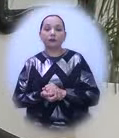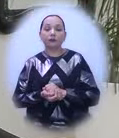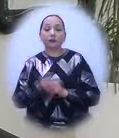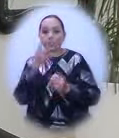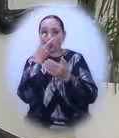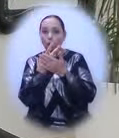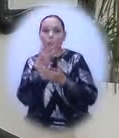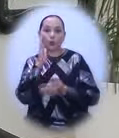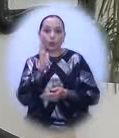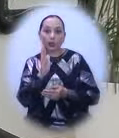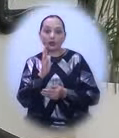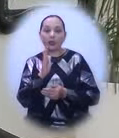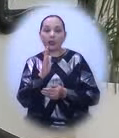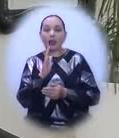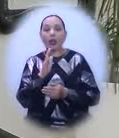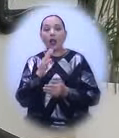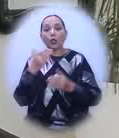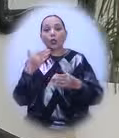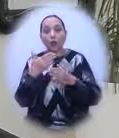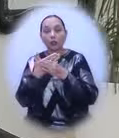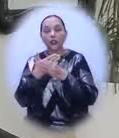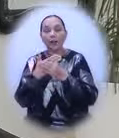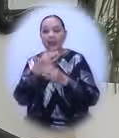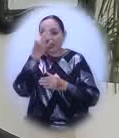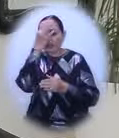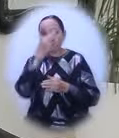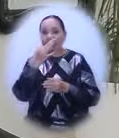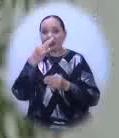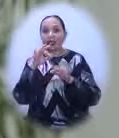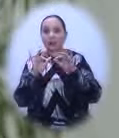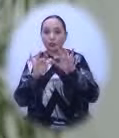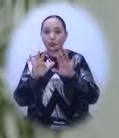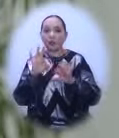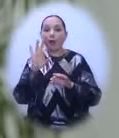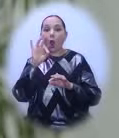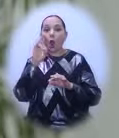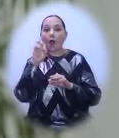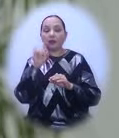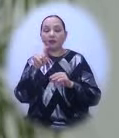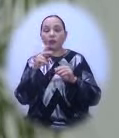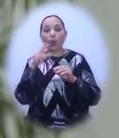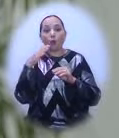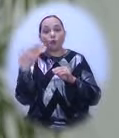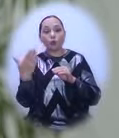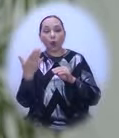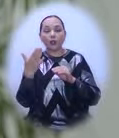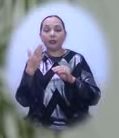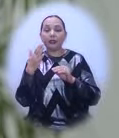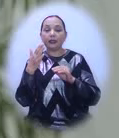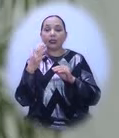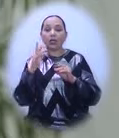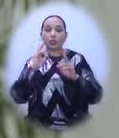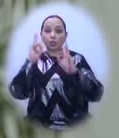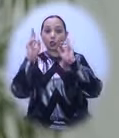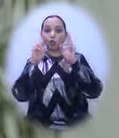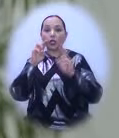Ko'rib turganingizdek, qaychi yordamida tekislab chiqdim akantovkani. Endi esa bu yon tarafni esa soch olish